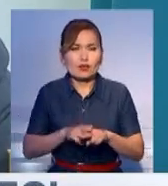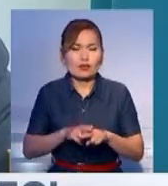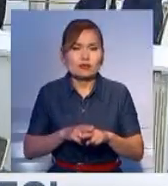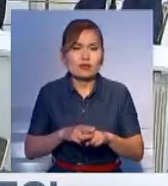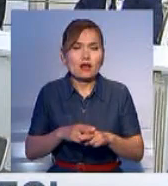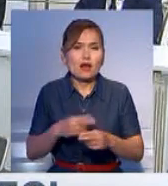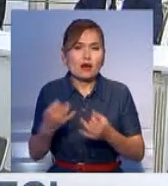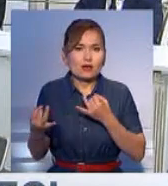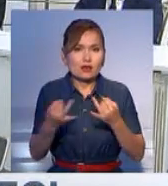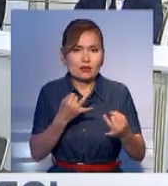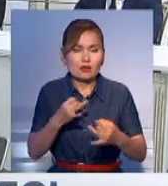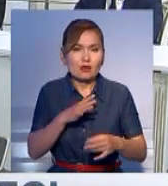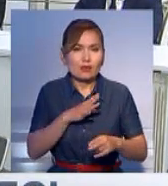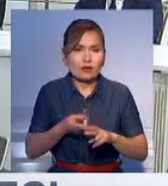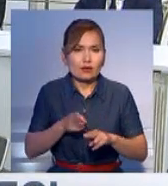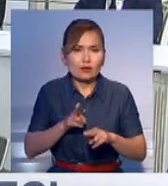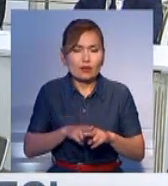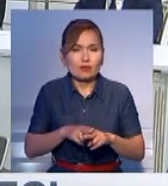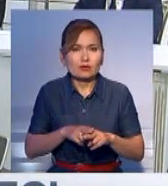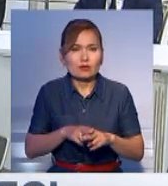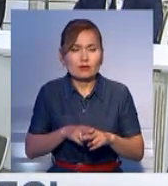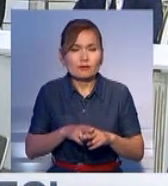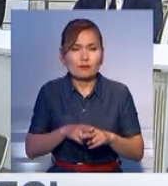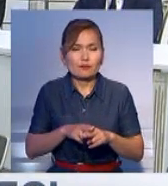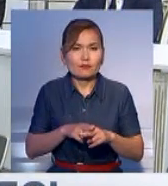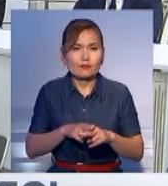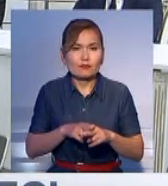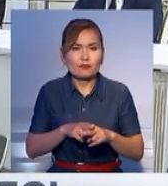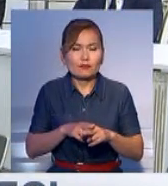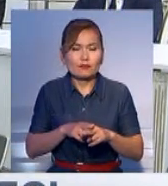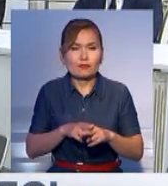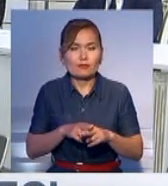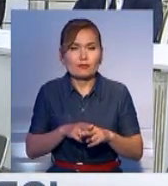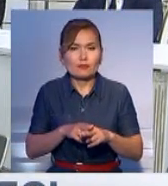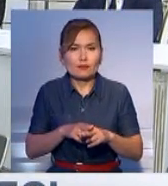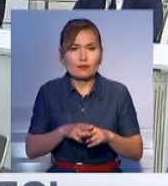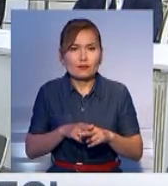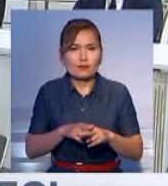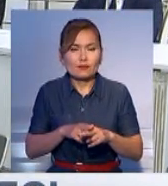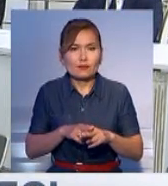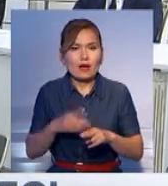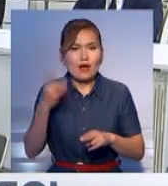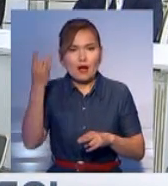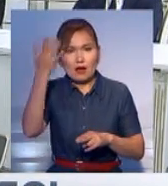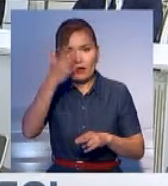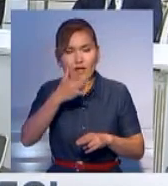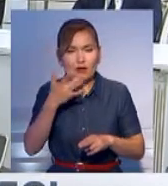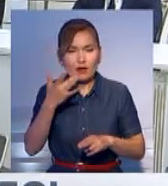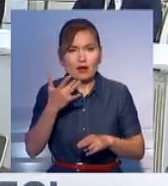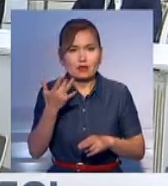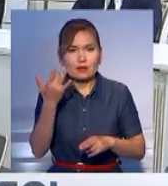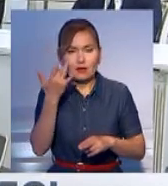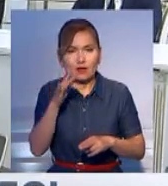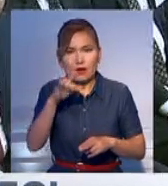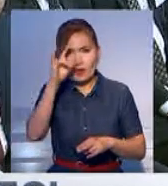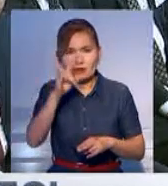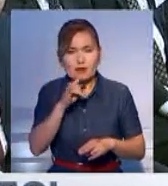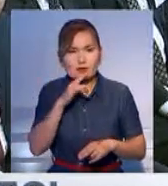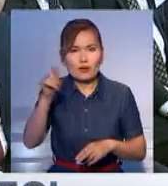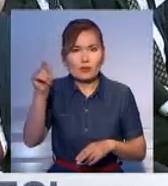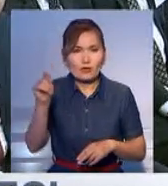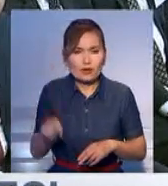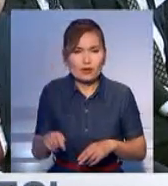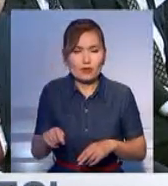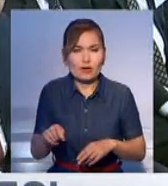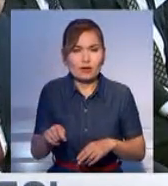темный человек такой, для него неизвестный приехал. Ну, афроамериканец такой. Говорит, не пустим